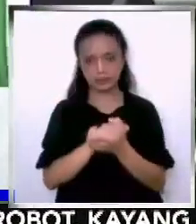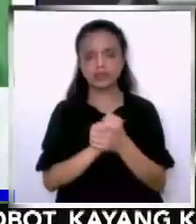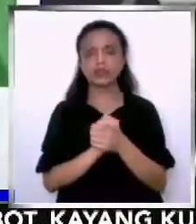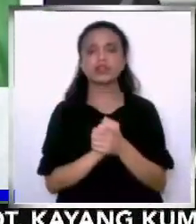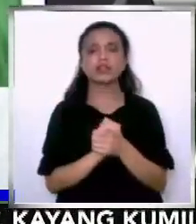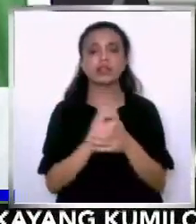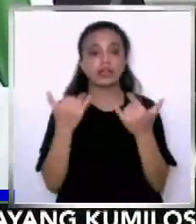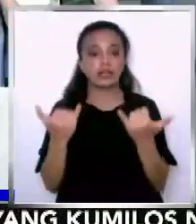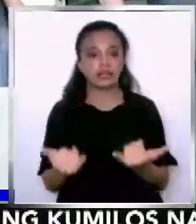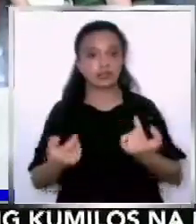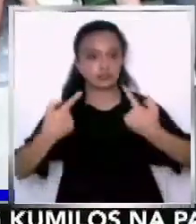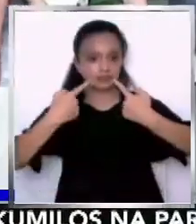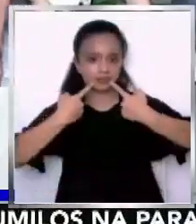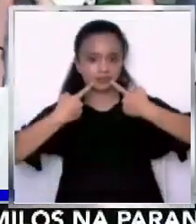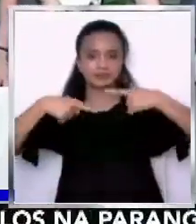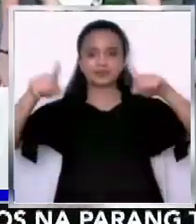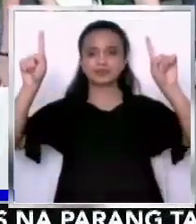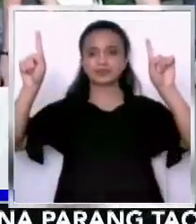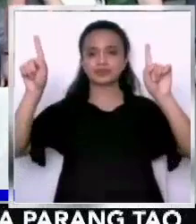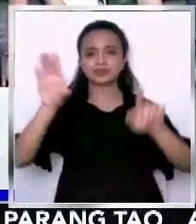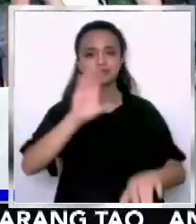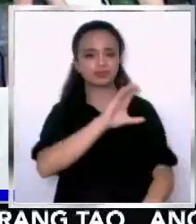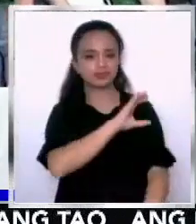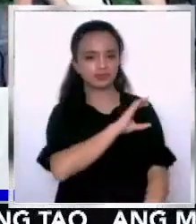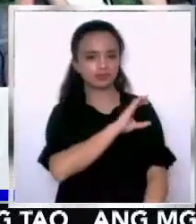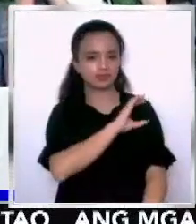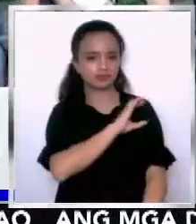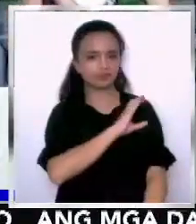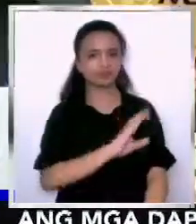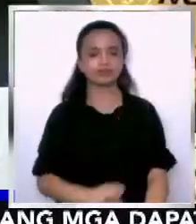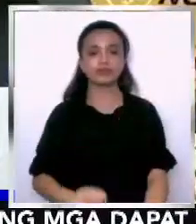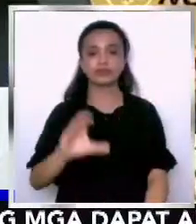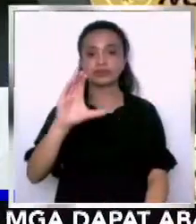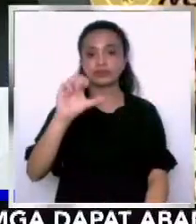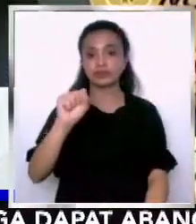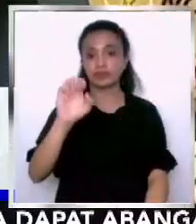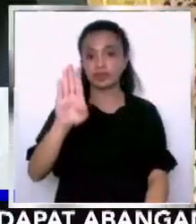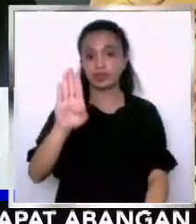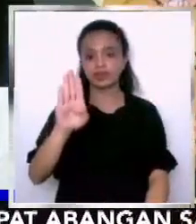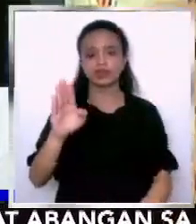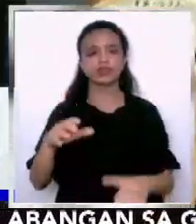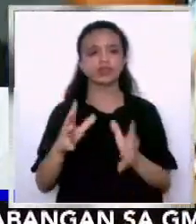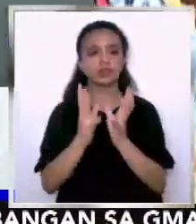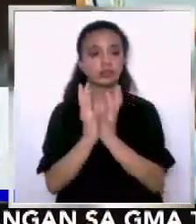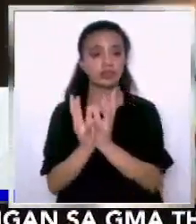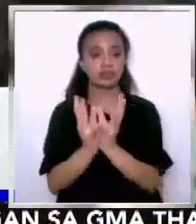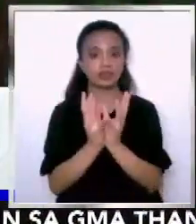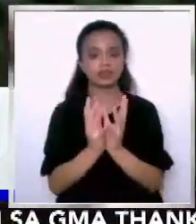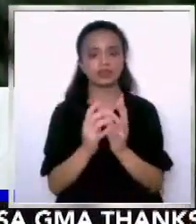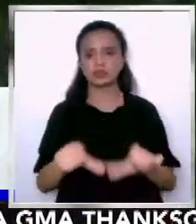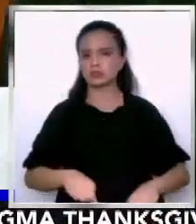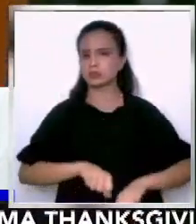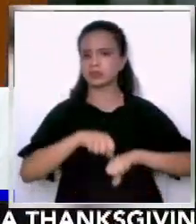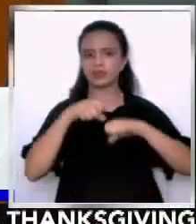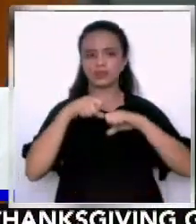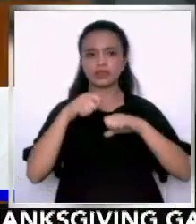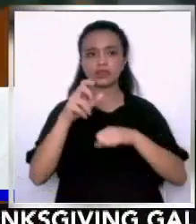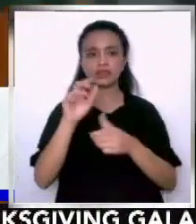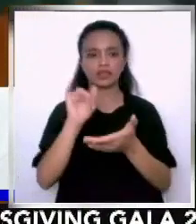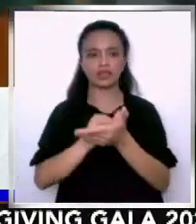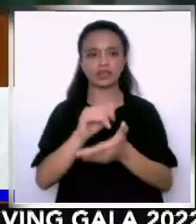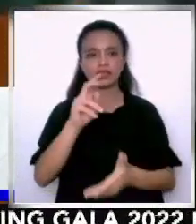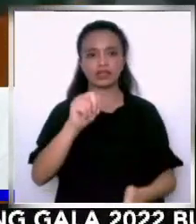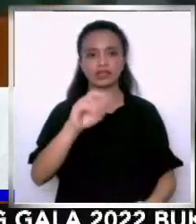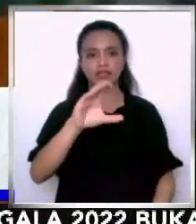yung championship. Sobrang proud ang CSB community na siya ring NCAA Season 97 host school sa